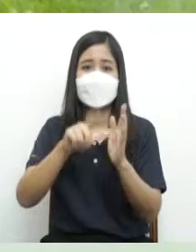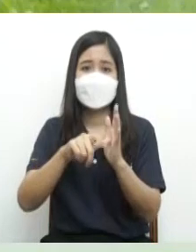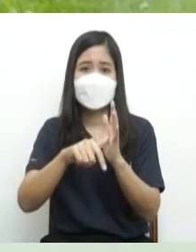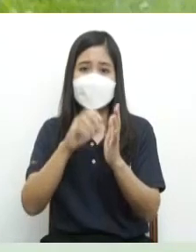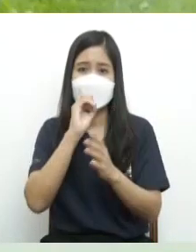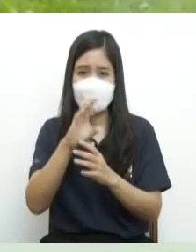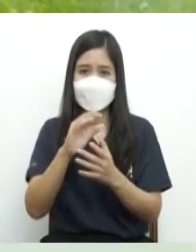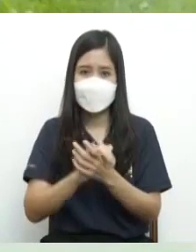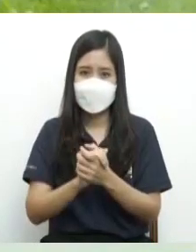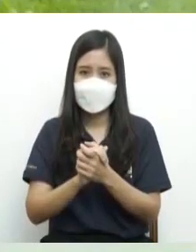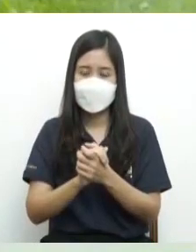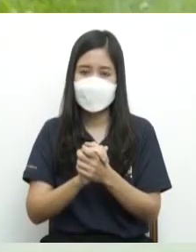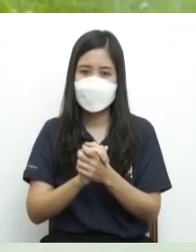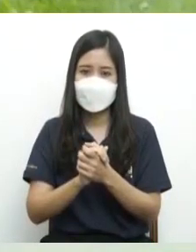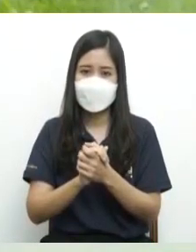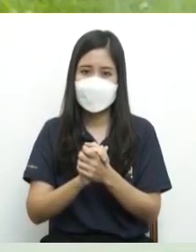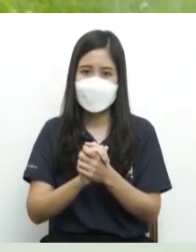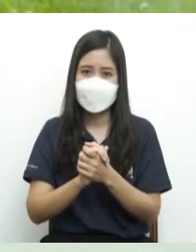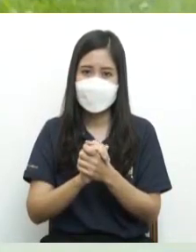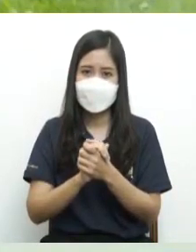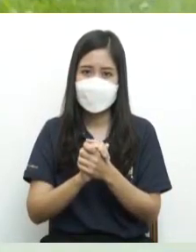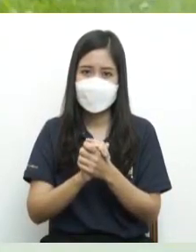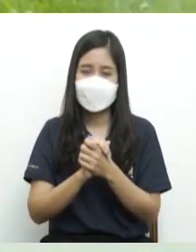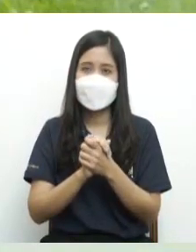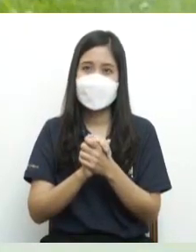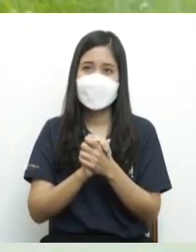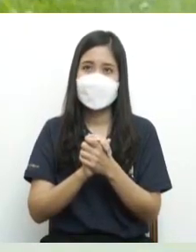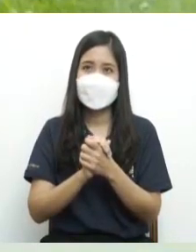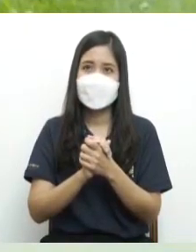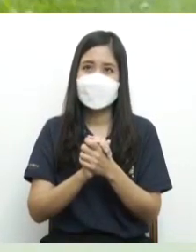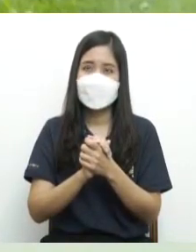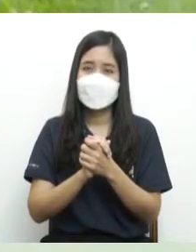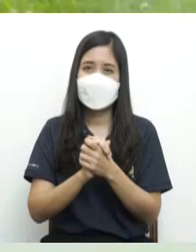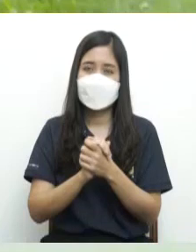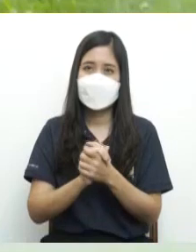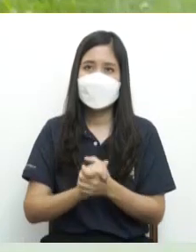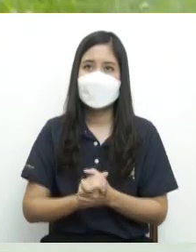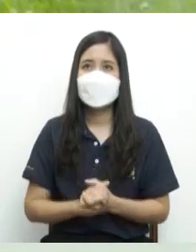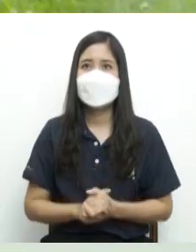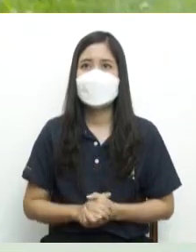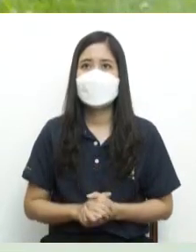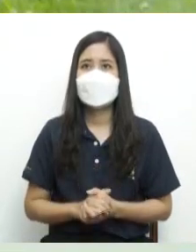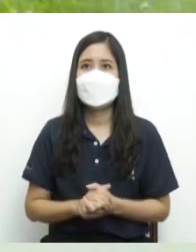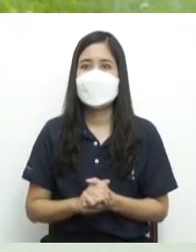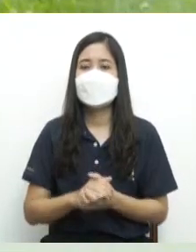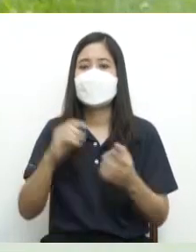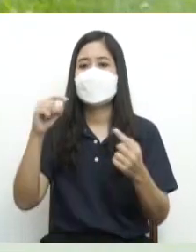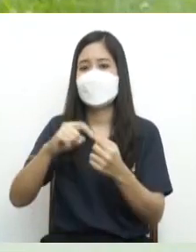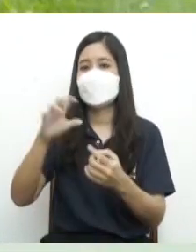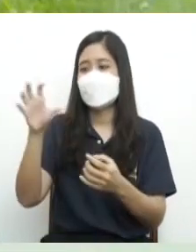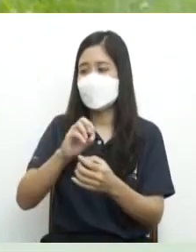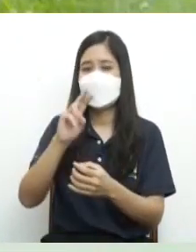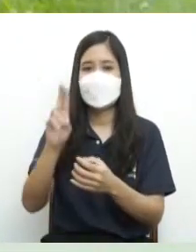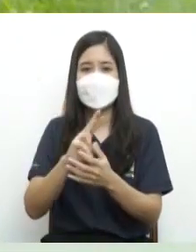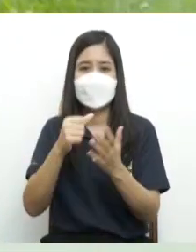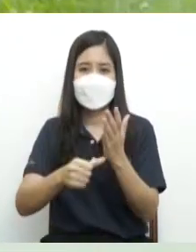นี่ยสิ่งที่เราได้แน่ๆเลยจากกบข.เนี่ยก็คือเรื่องของการลดหย่อนภาษีซึ่งโดยปก